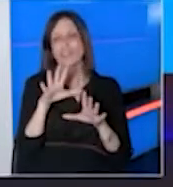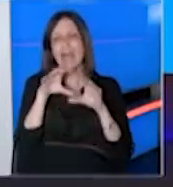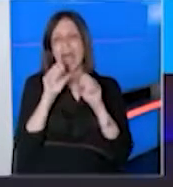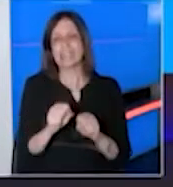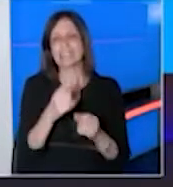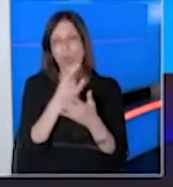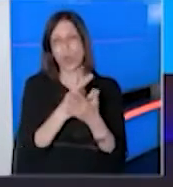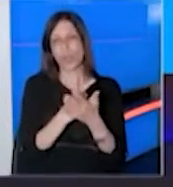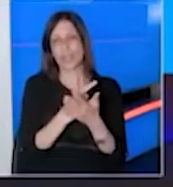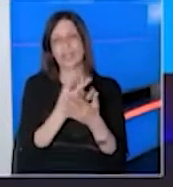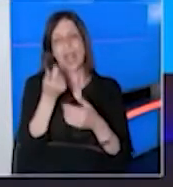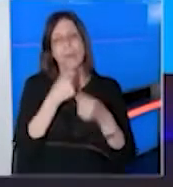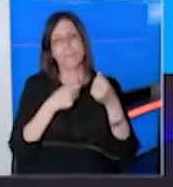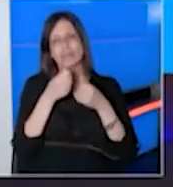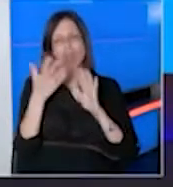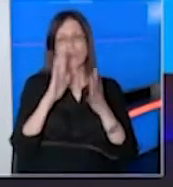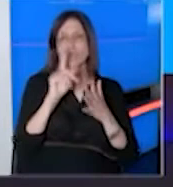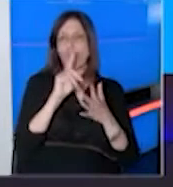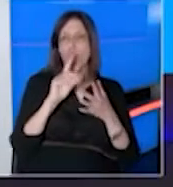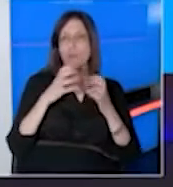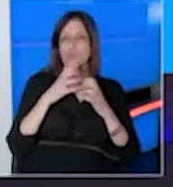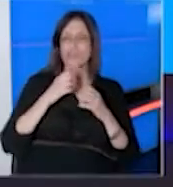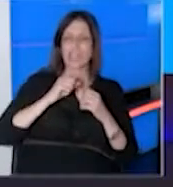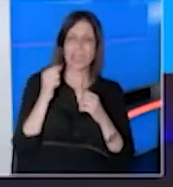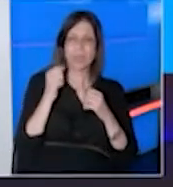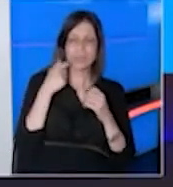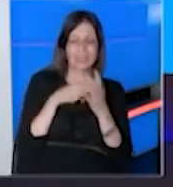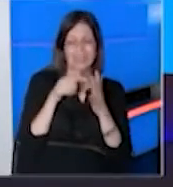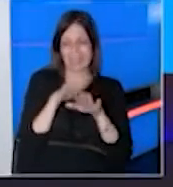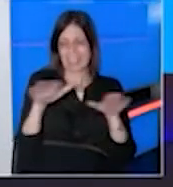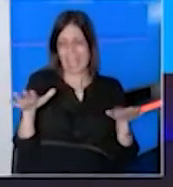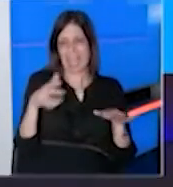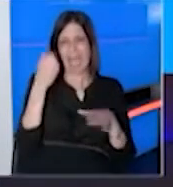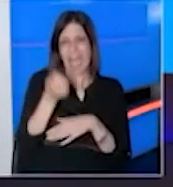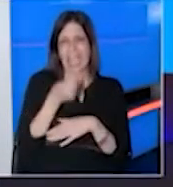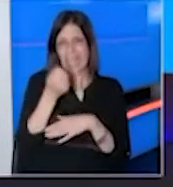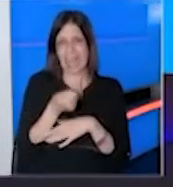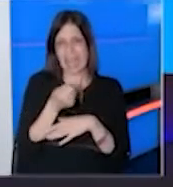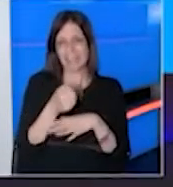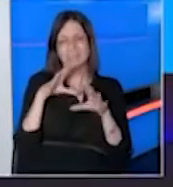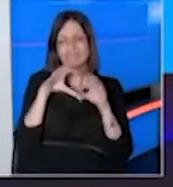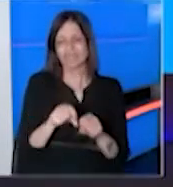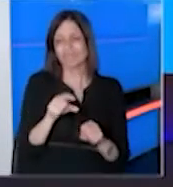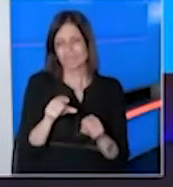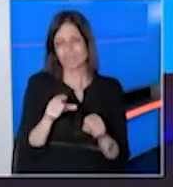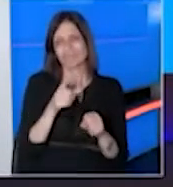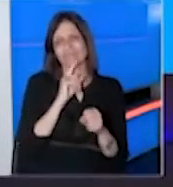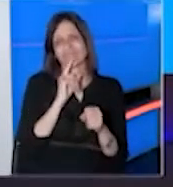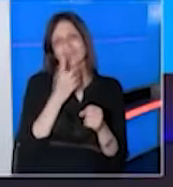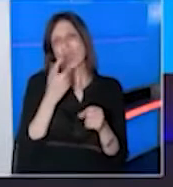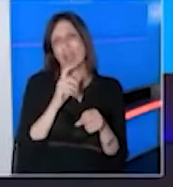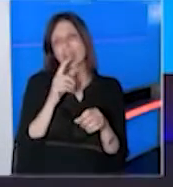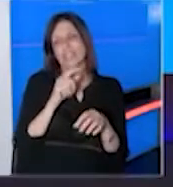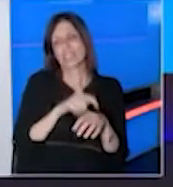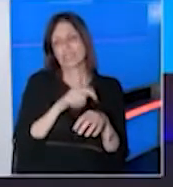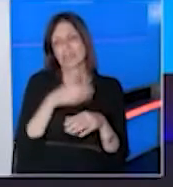חוקית למשק הממוצע, לא המושבי ולא הקיבוצים, מכיוון שקרקע חקלאית, האחזות בה היא דלילה ביותר, בכל נקודת זמן שהמדינה רוצה